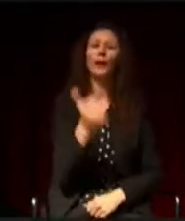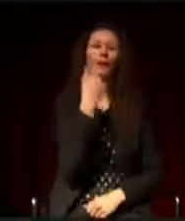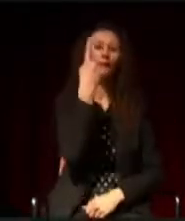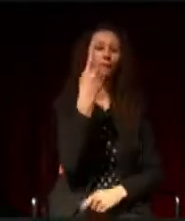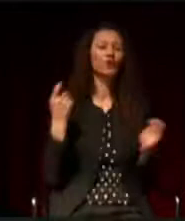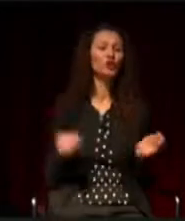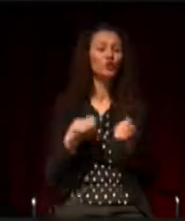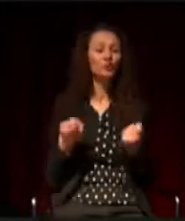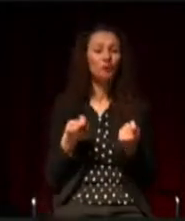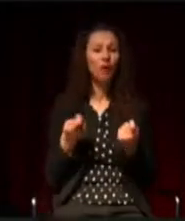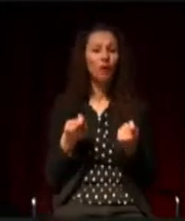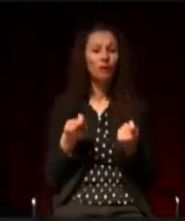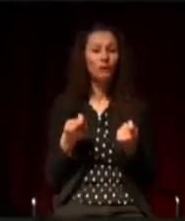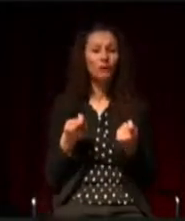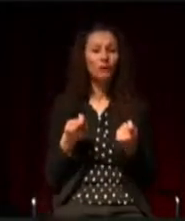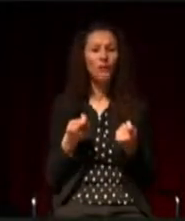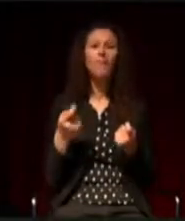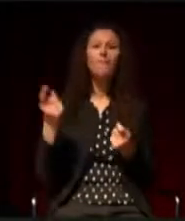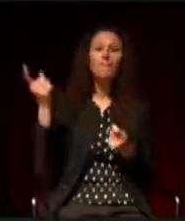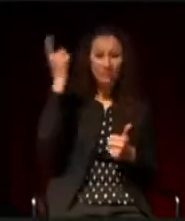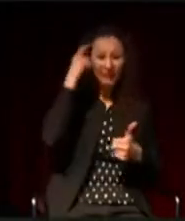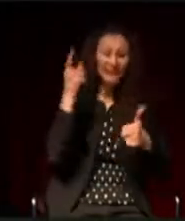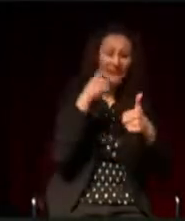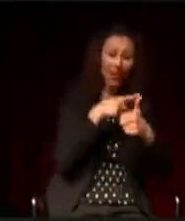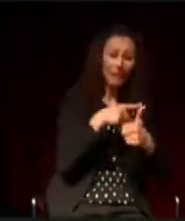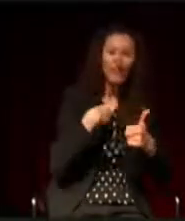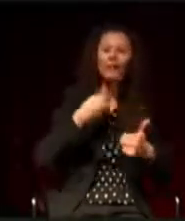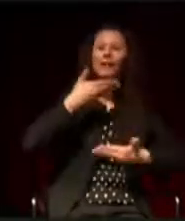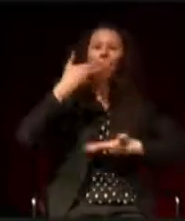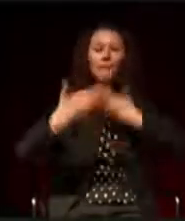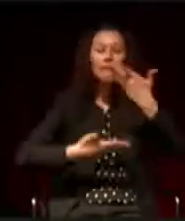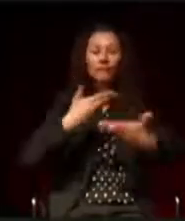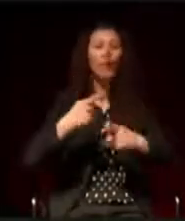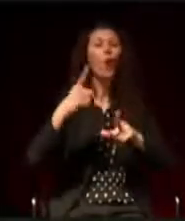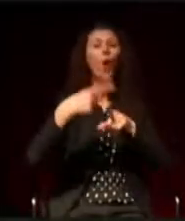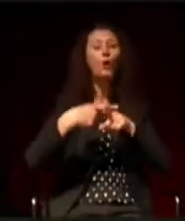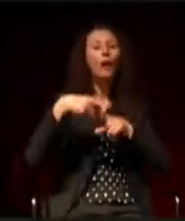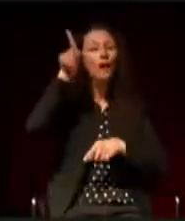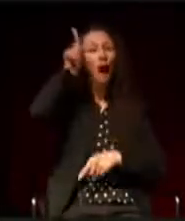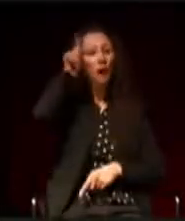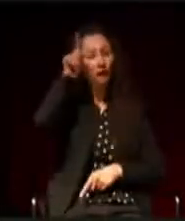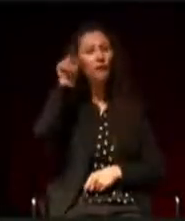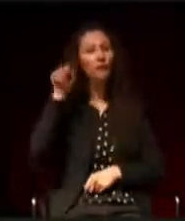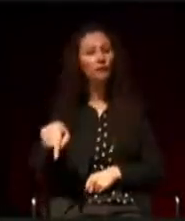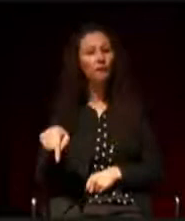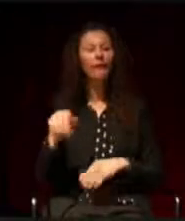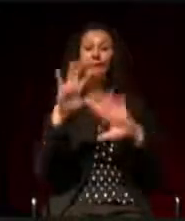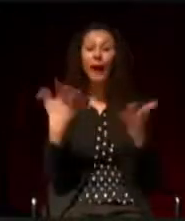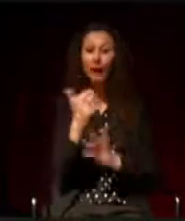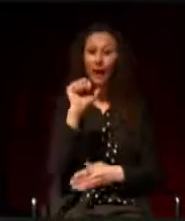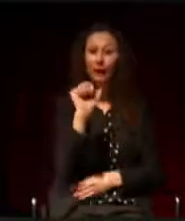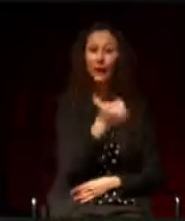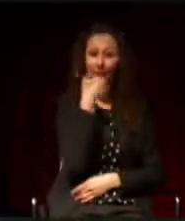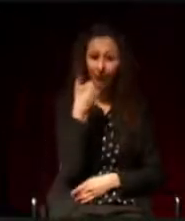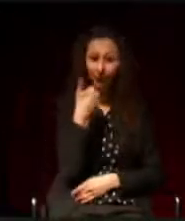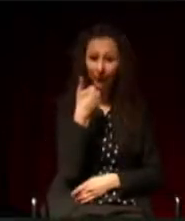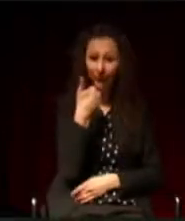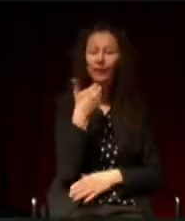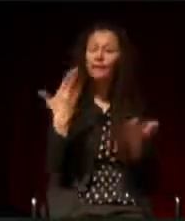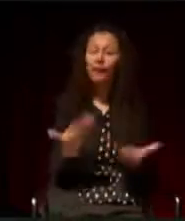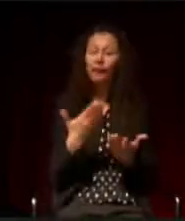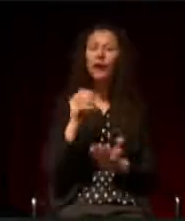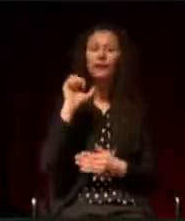bir çalışma. Başından beri ifade ettiğimiz ortak akıl ne kadar kıymetlidir, ne